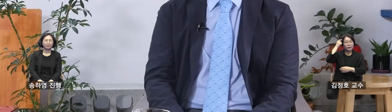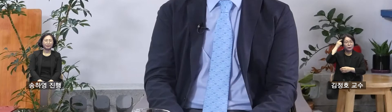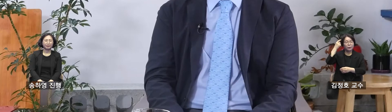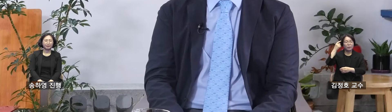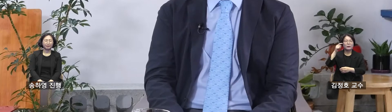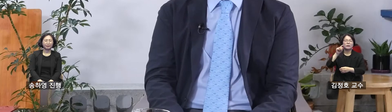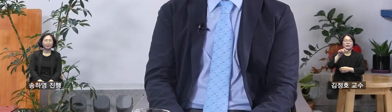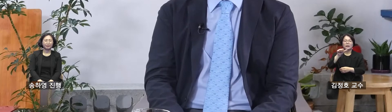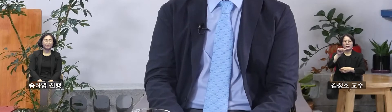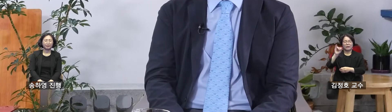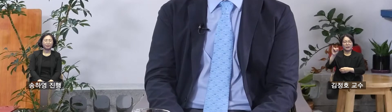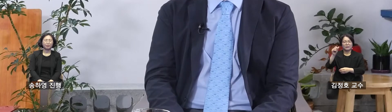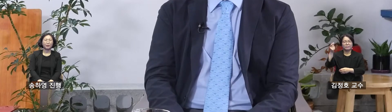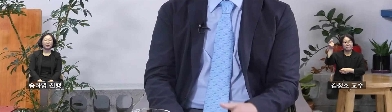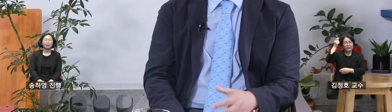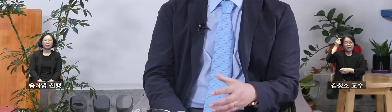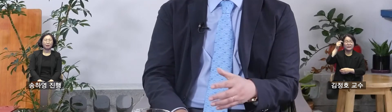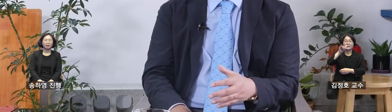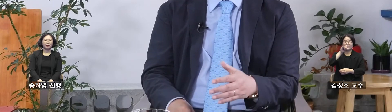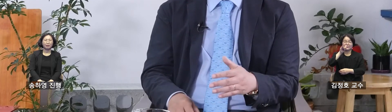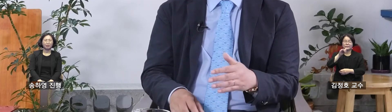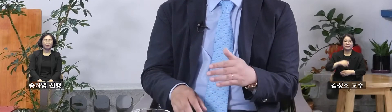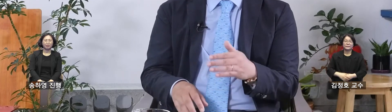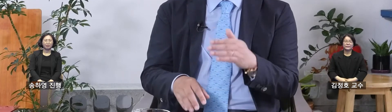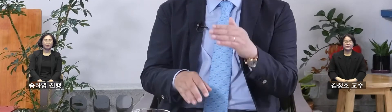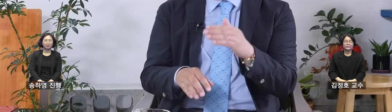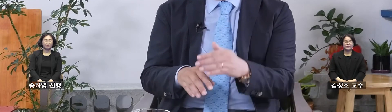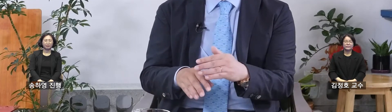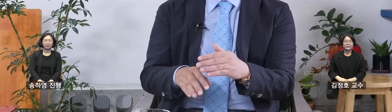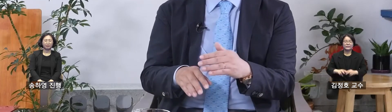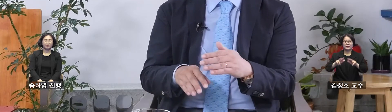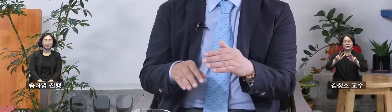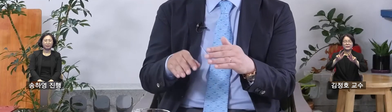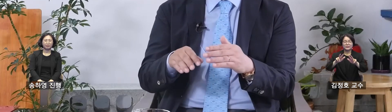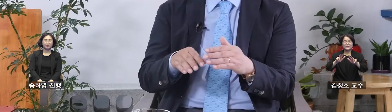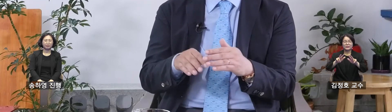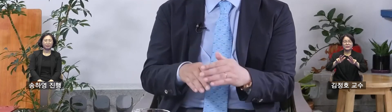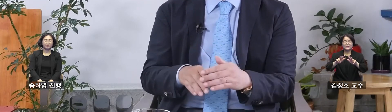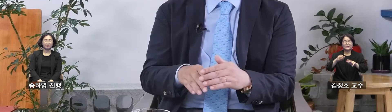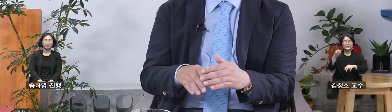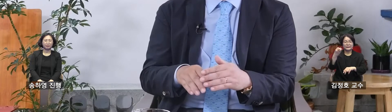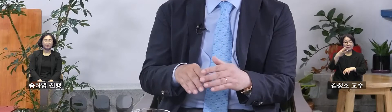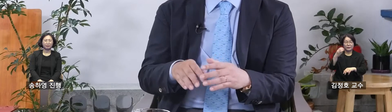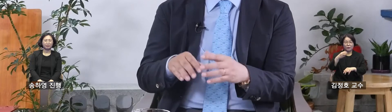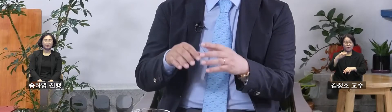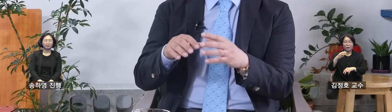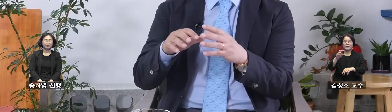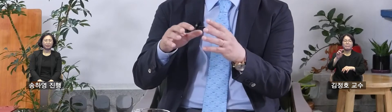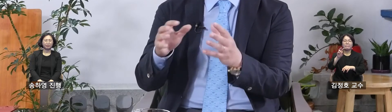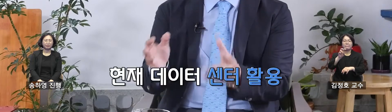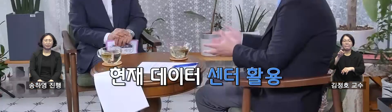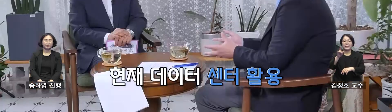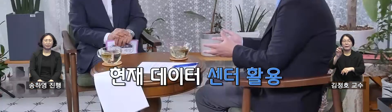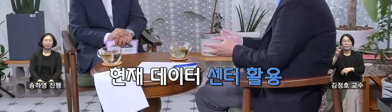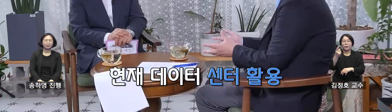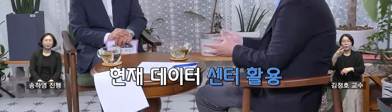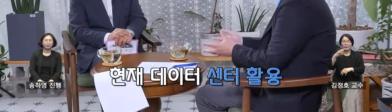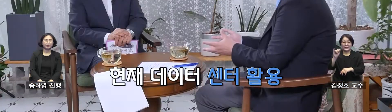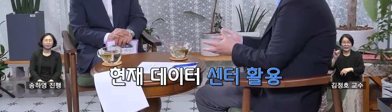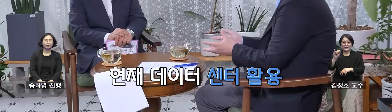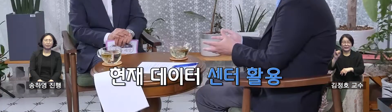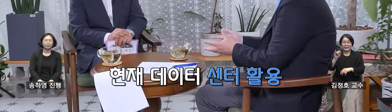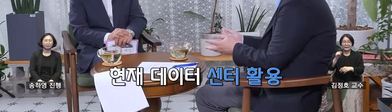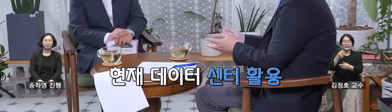인공지능 반도체를 넣을 것 같습니다. 지금은 엔비디아의 GPU하고 삼성전자의 메모리가 데이터 센터라는